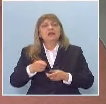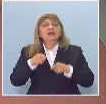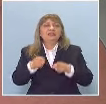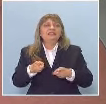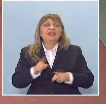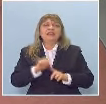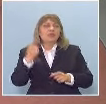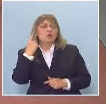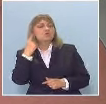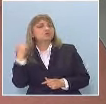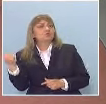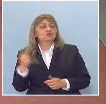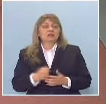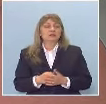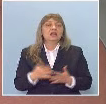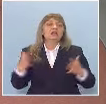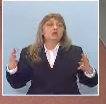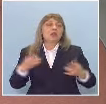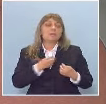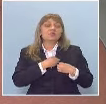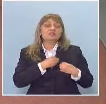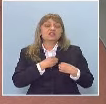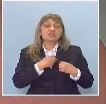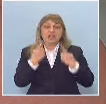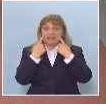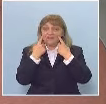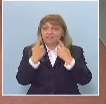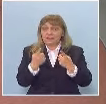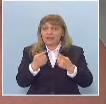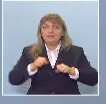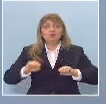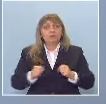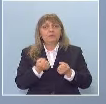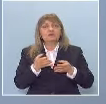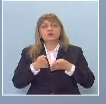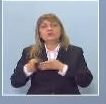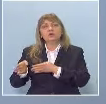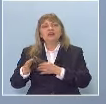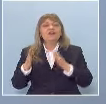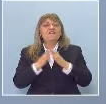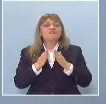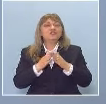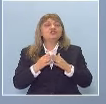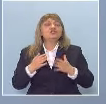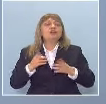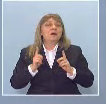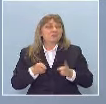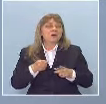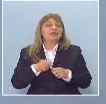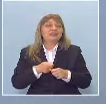те просто не го слушат. За голямо съжаление, вниманието бързо се отклонява, а вкъщи има толкова много неща, които могат да